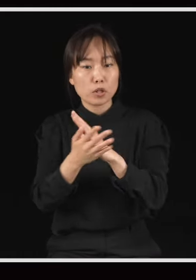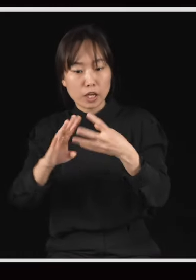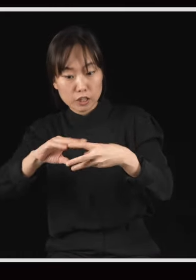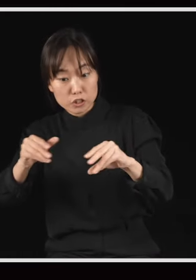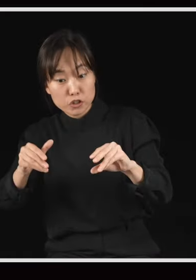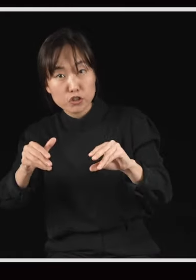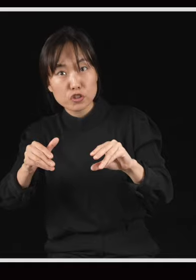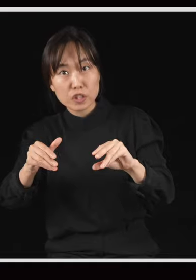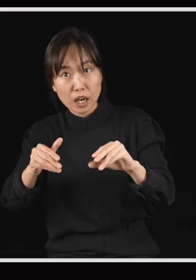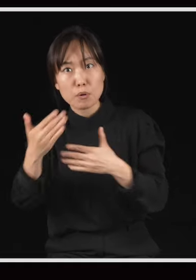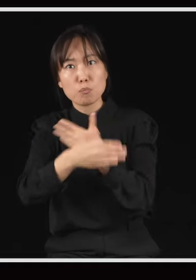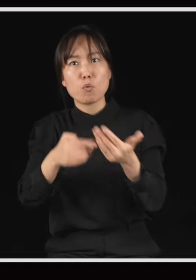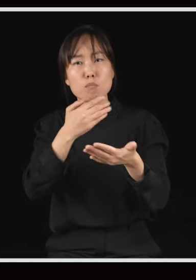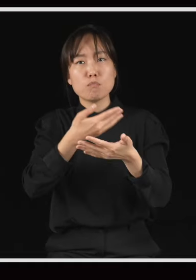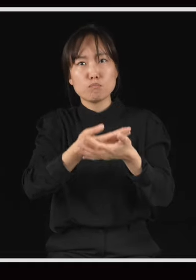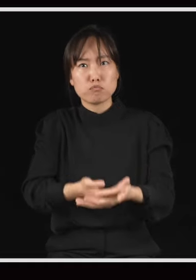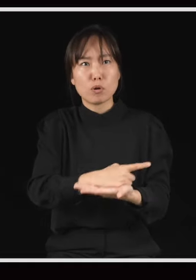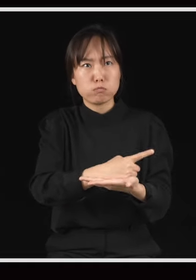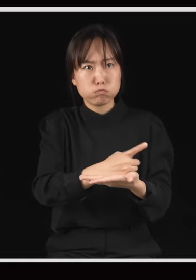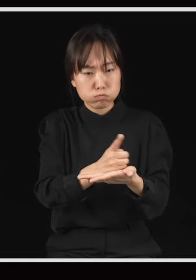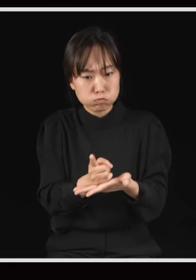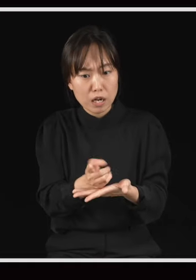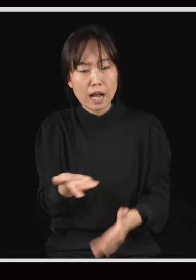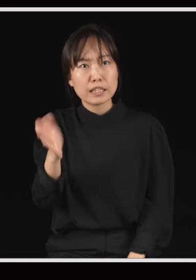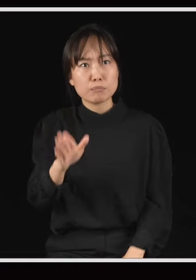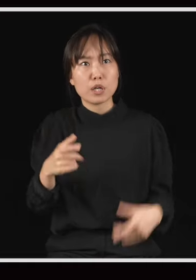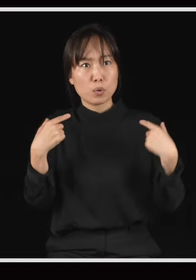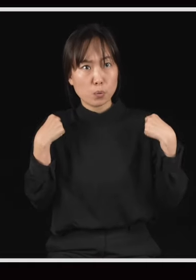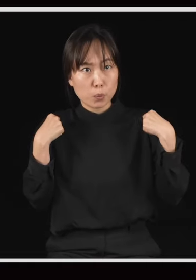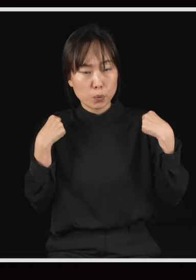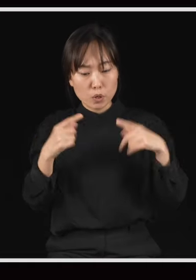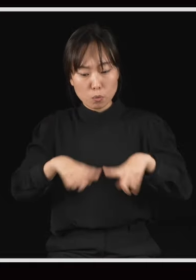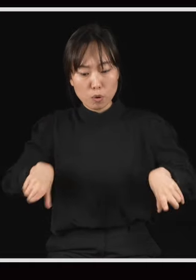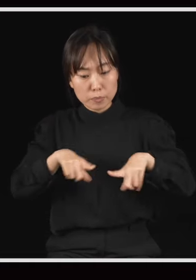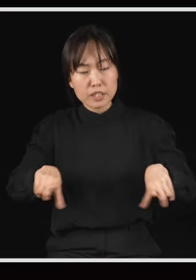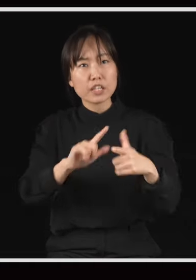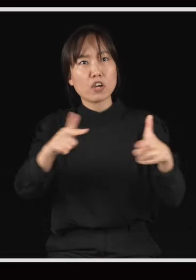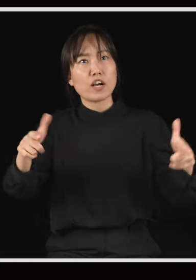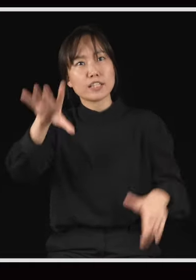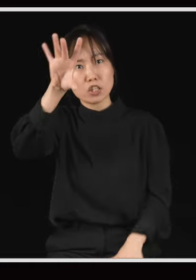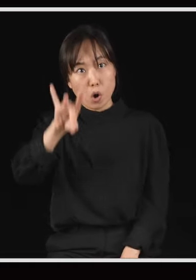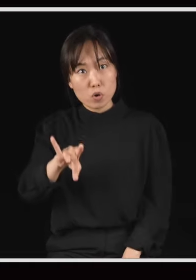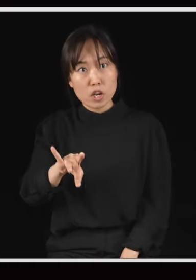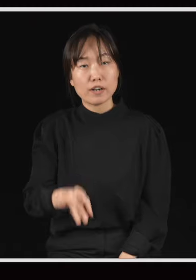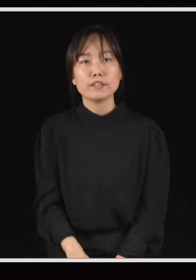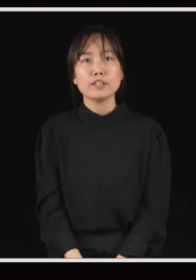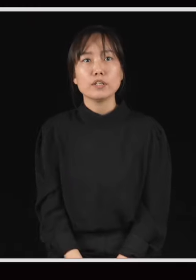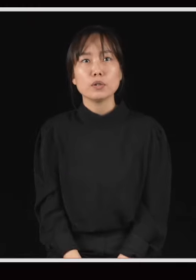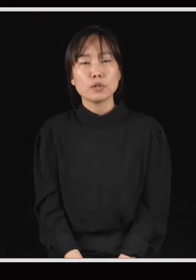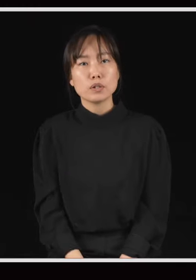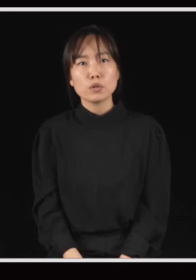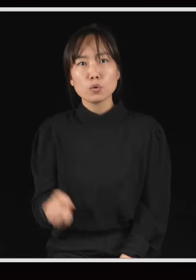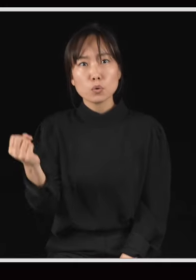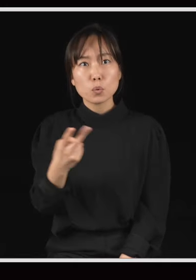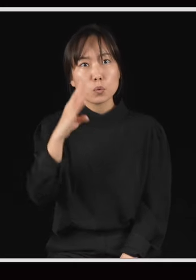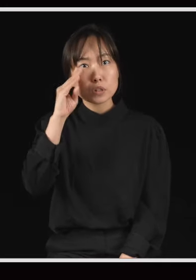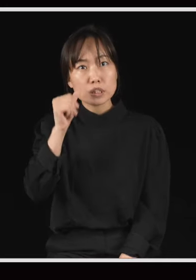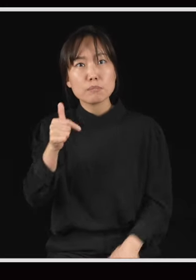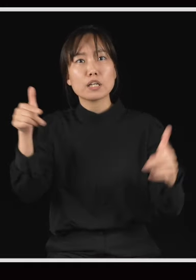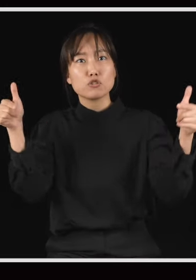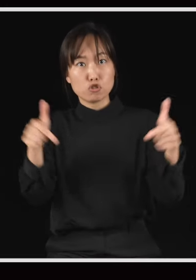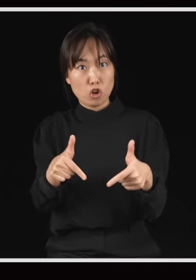체중이 오히려 늘어도 모태가 더 좋아지고 대개의 경우에는 지금 입으시는 원피스가 맞을 수 있습니다. 오히려 그 피하